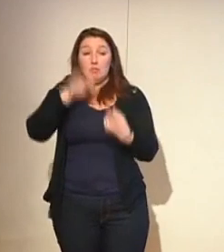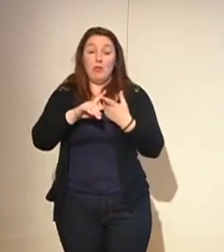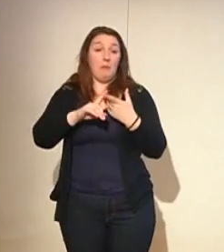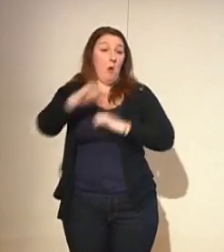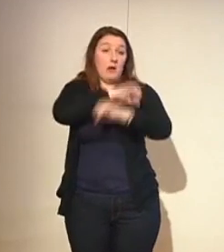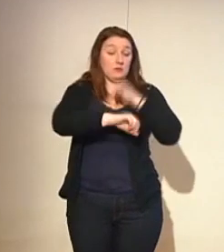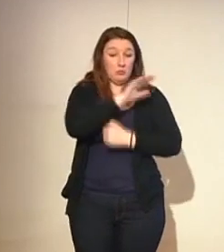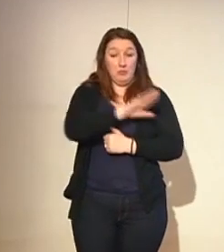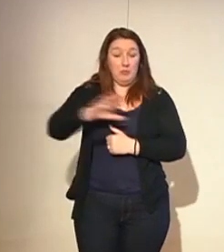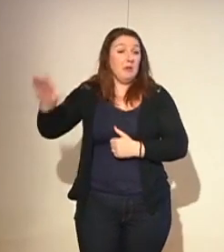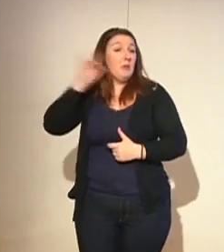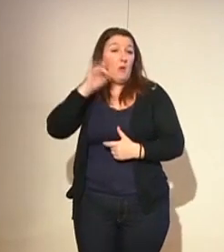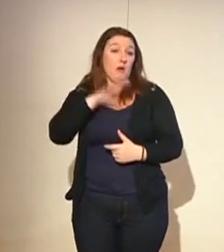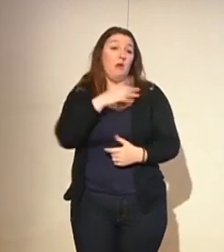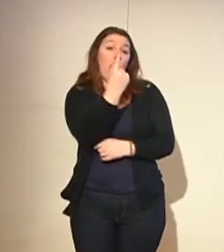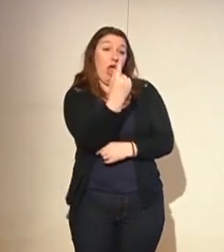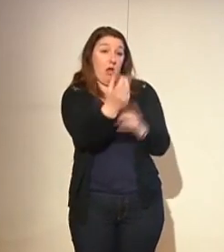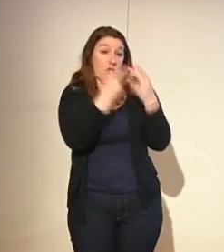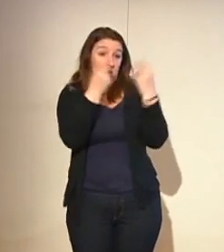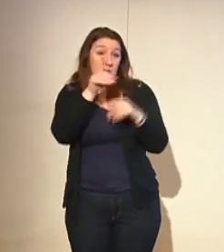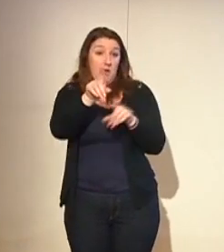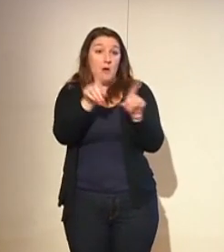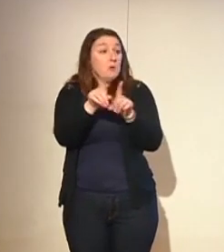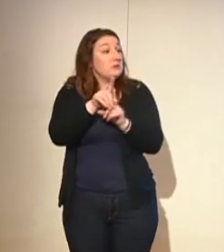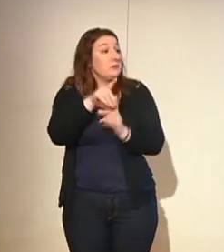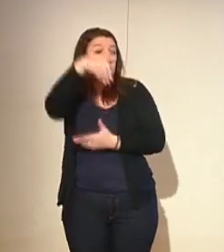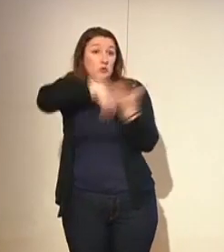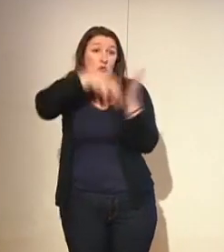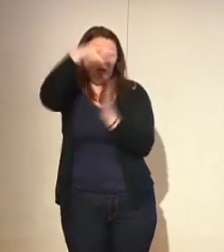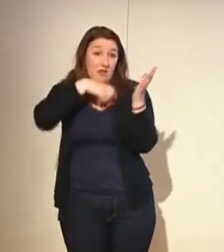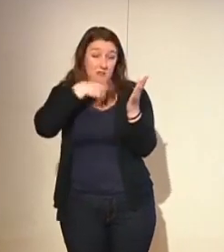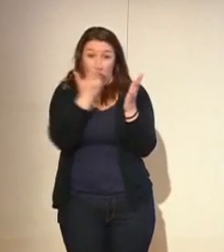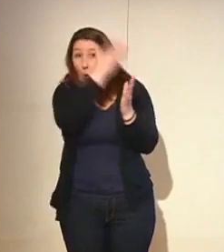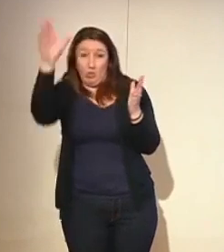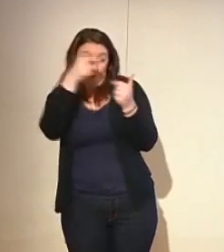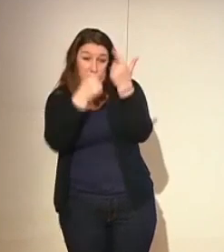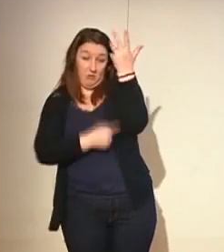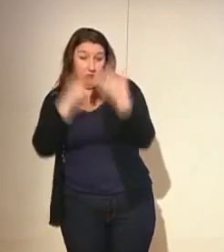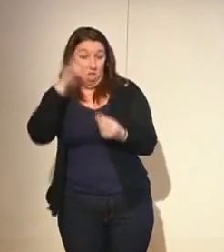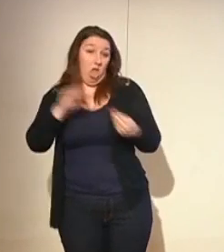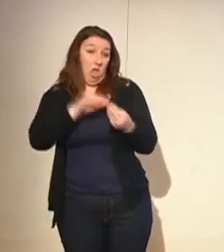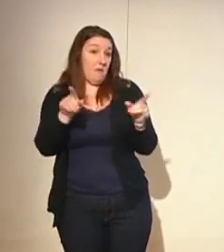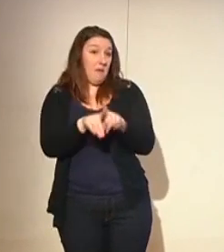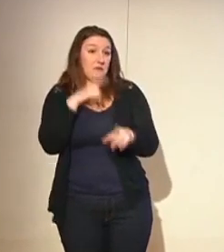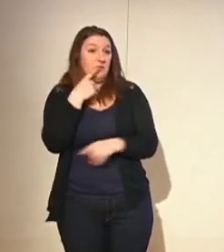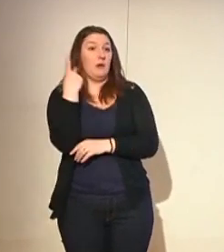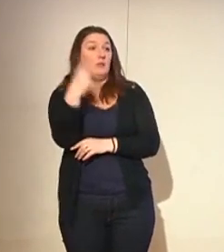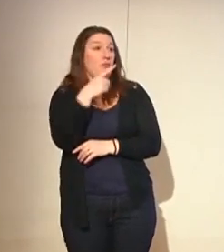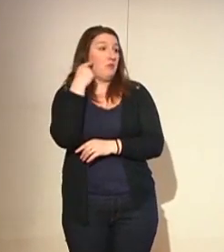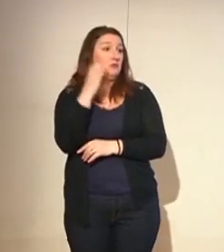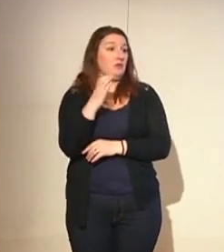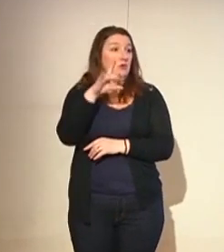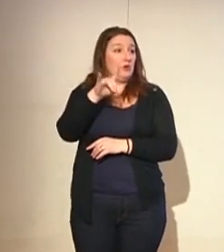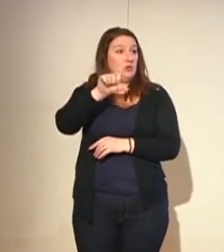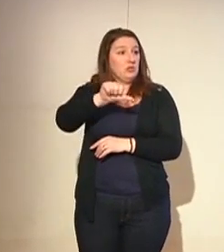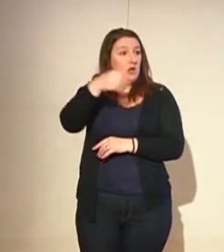sont sujet à discussion dans le texte qui vous est soumis ce soir je soumets donc l'amendement de Monsieur chamussi